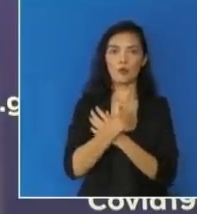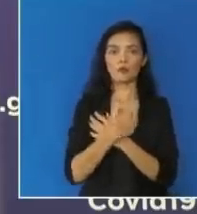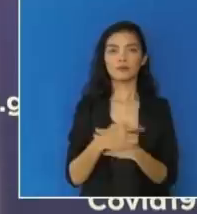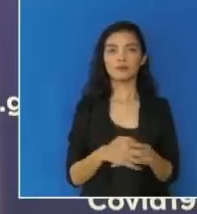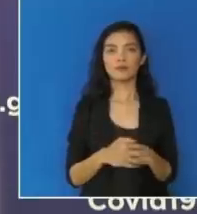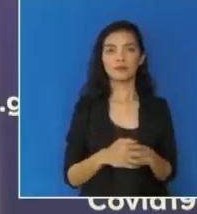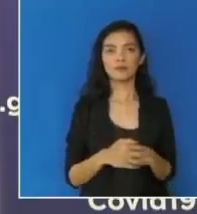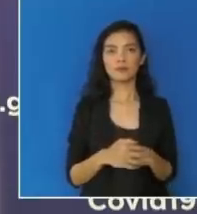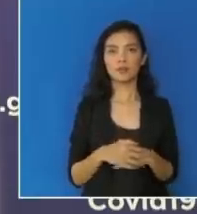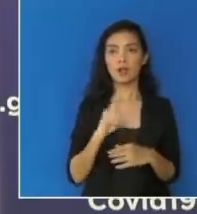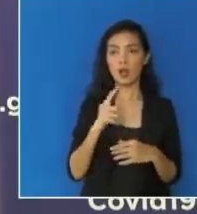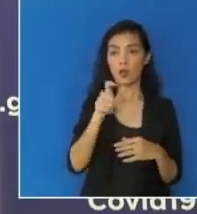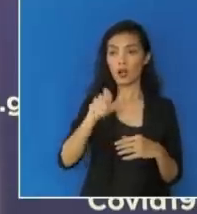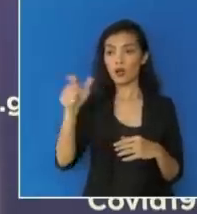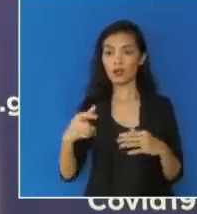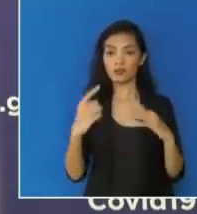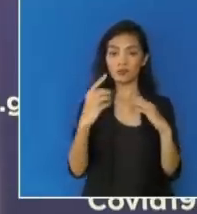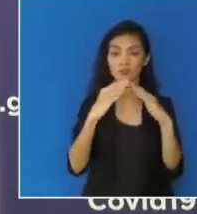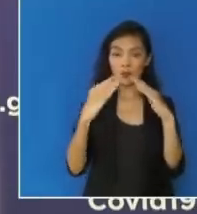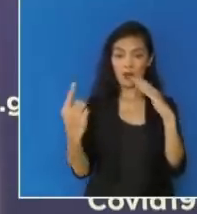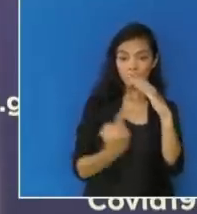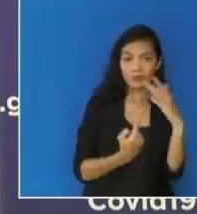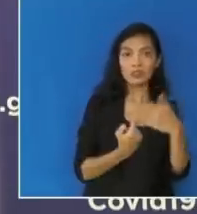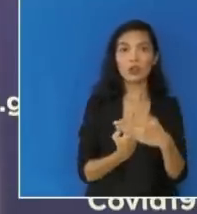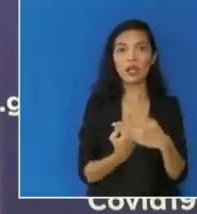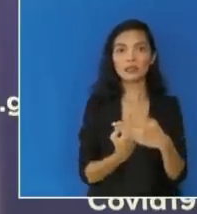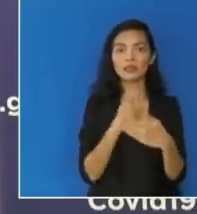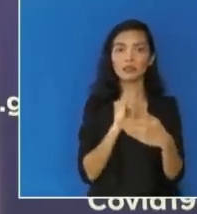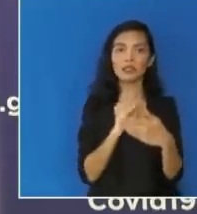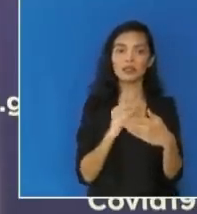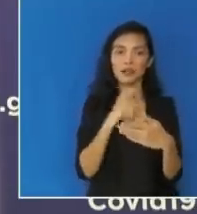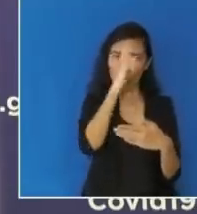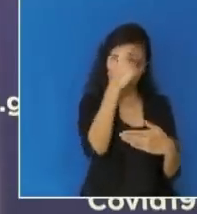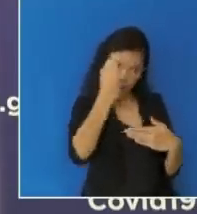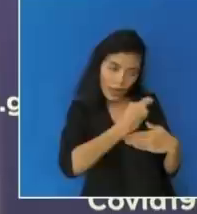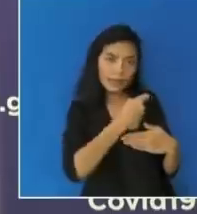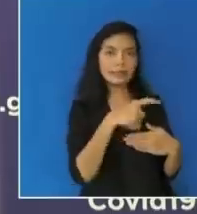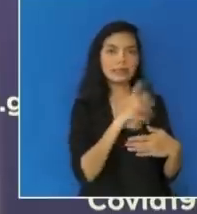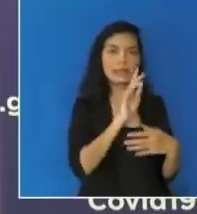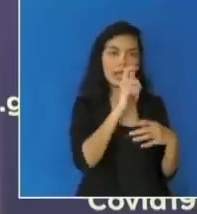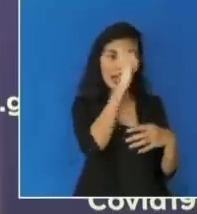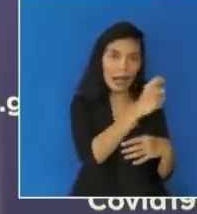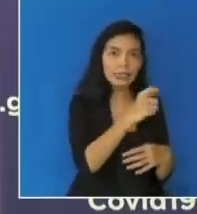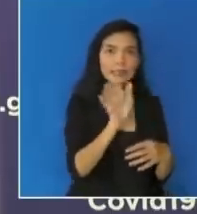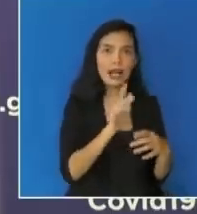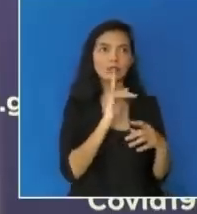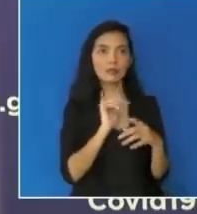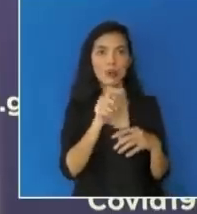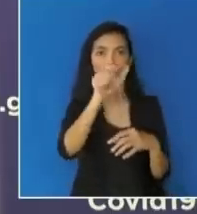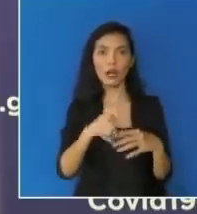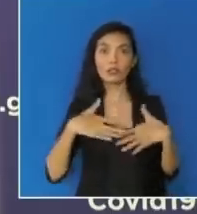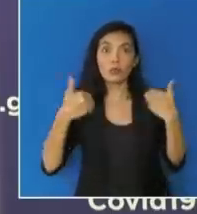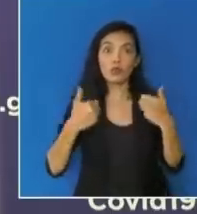yang melaksanakan isolasi mandiri. Jangan mendiskriminasikan pasien COVID-19 yang telah